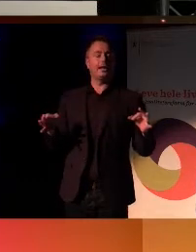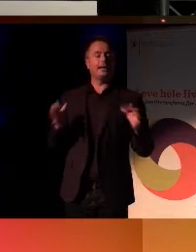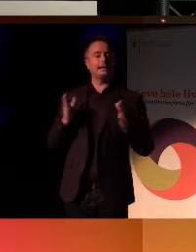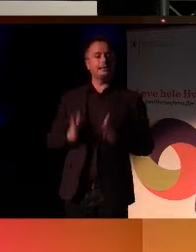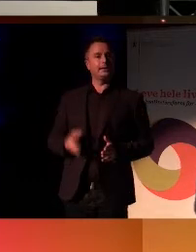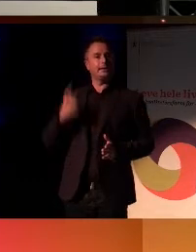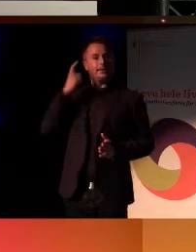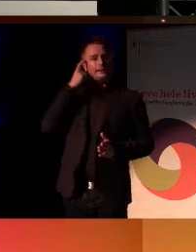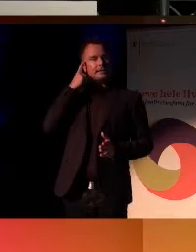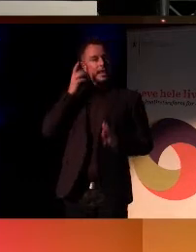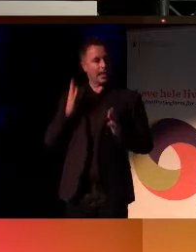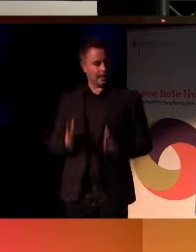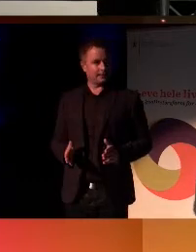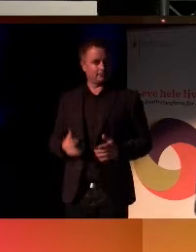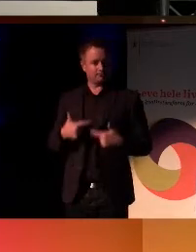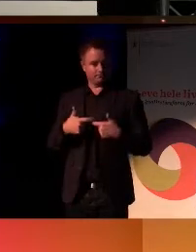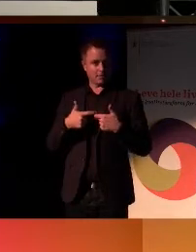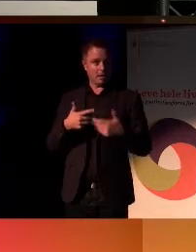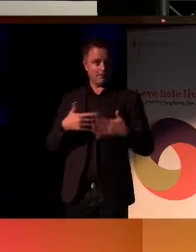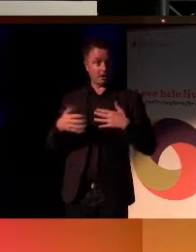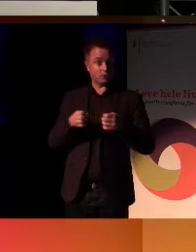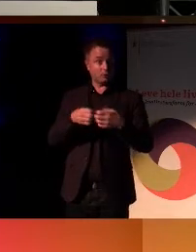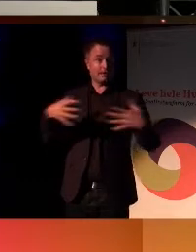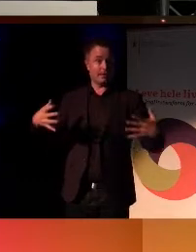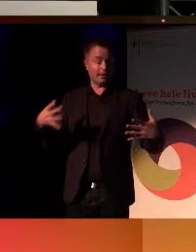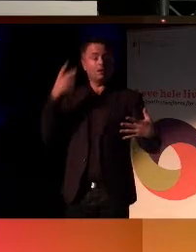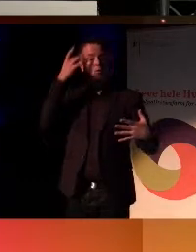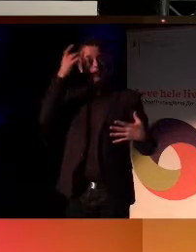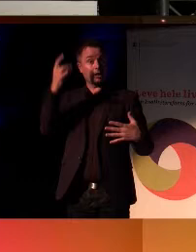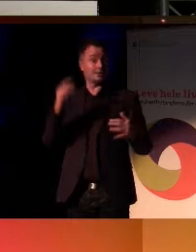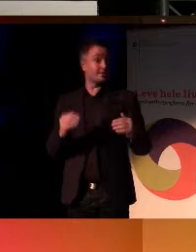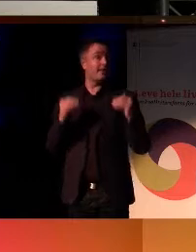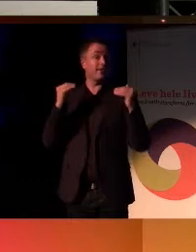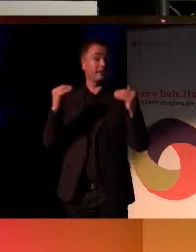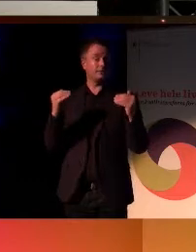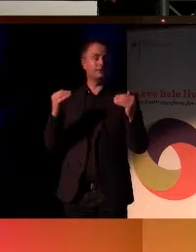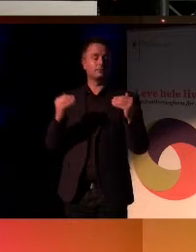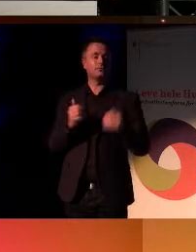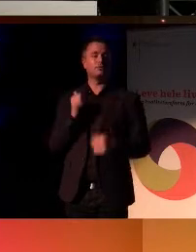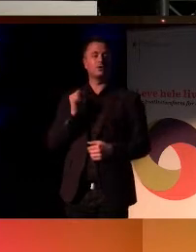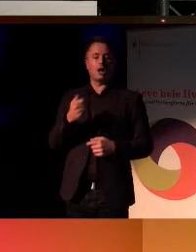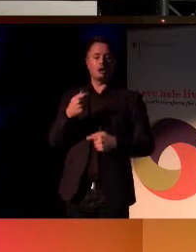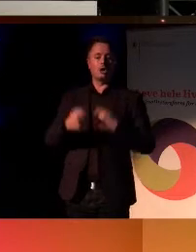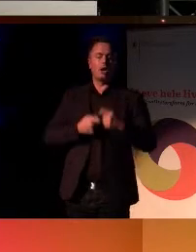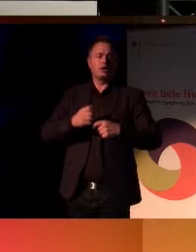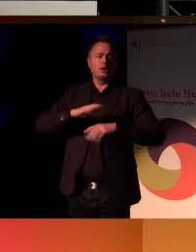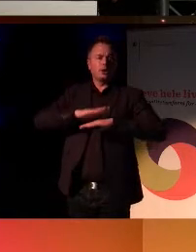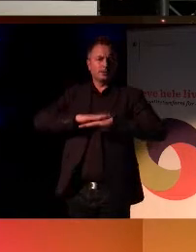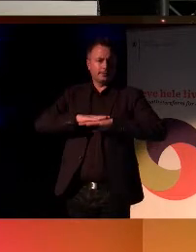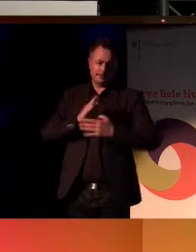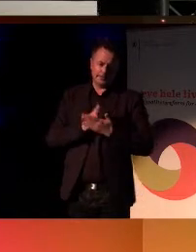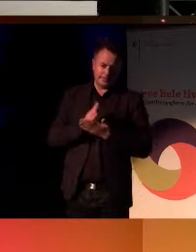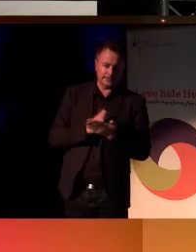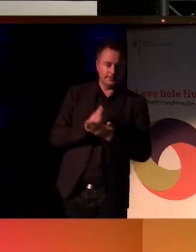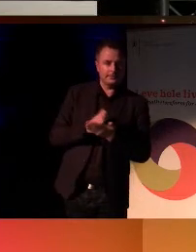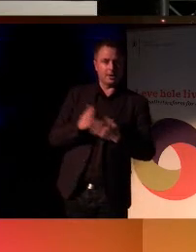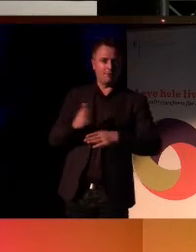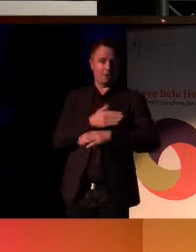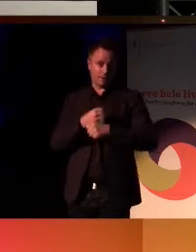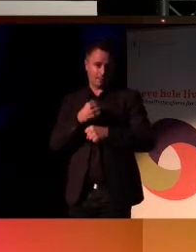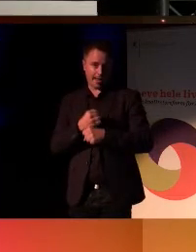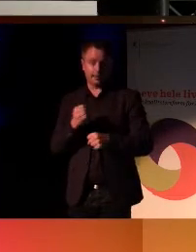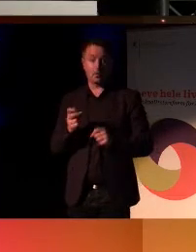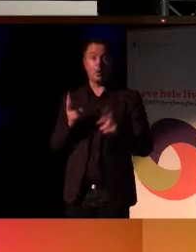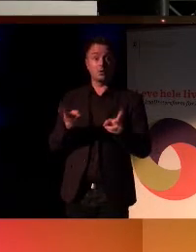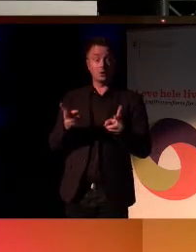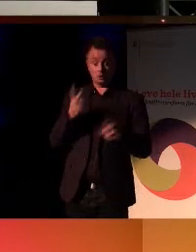til, til fagutvikling og kompetanseheving, at du skal gjøre et grundig forarbeid, og så skal du ta en god